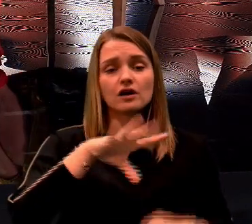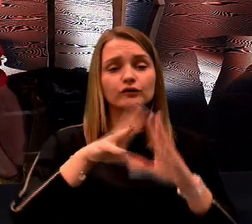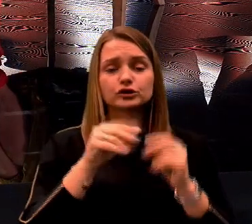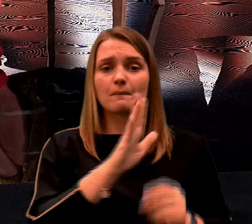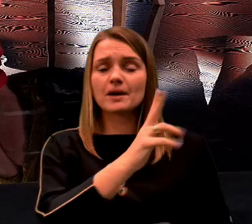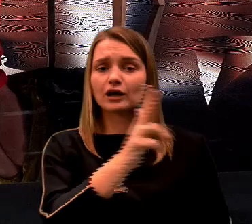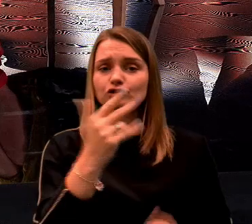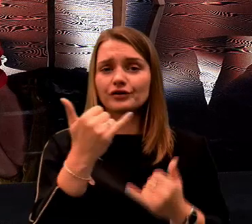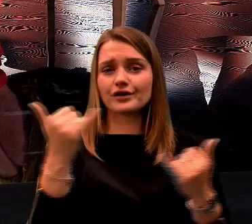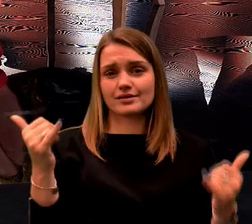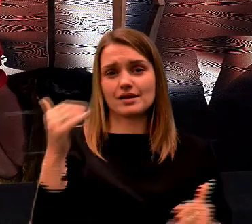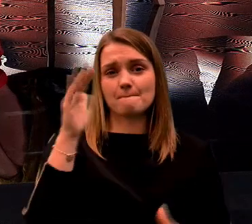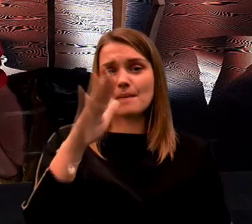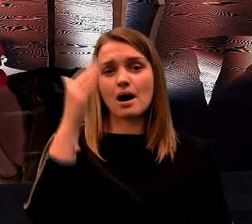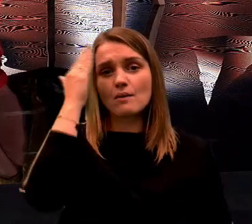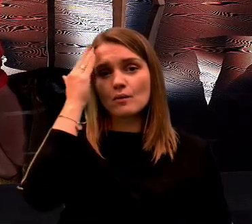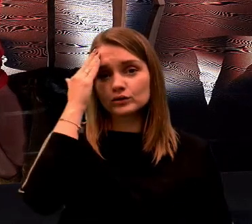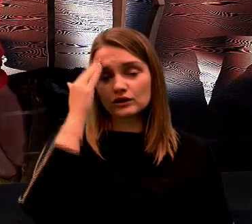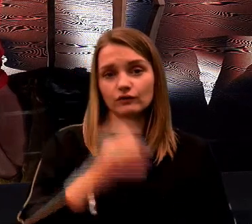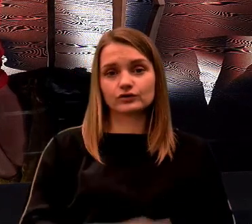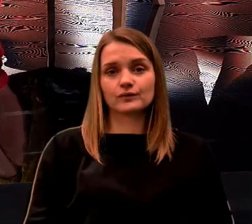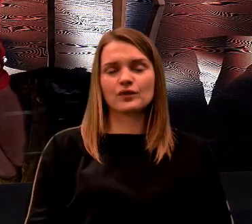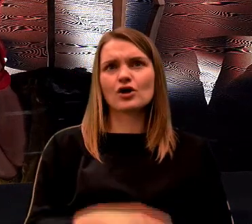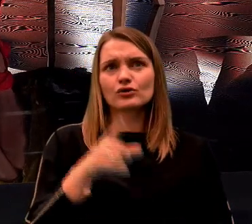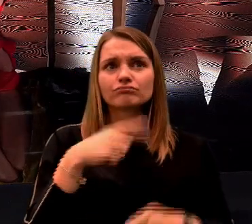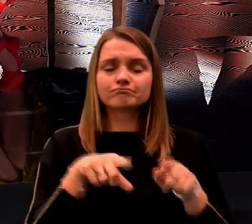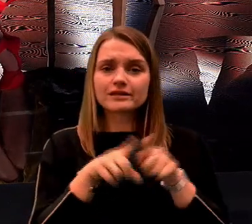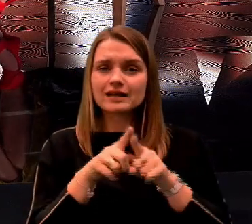i róbmy to, do czego się nadajemy. No to jest zupełnie filozoficznie inne